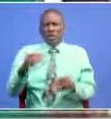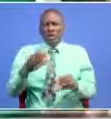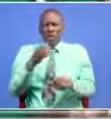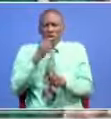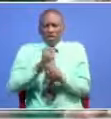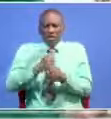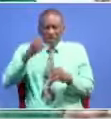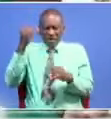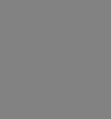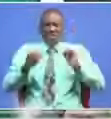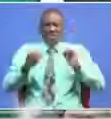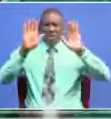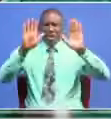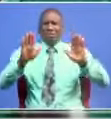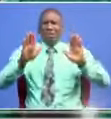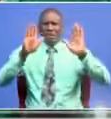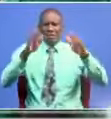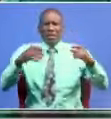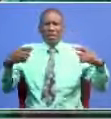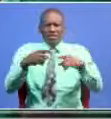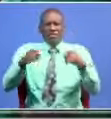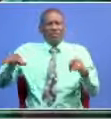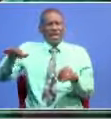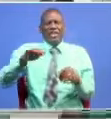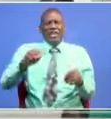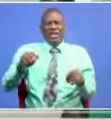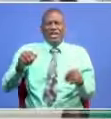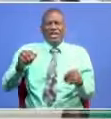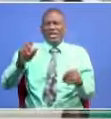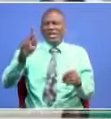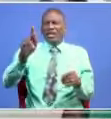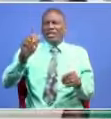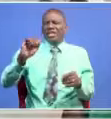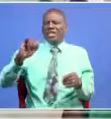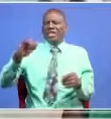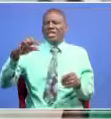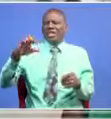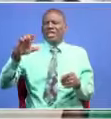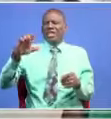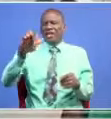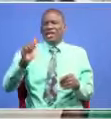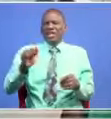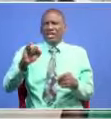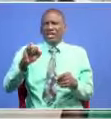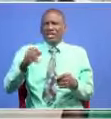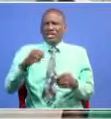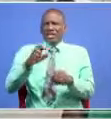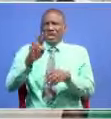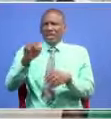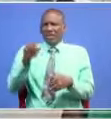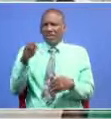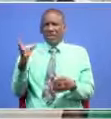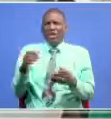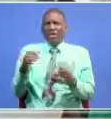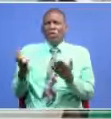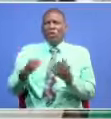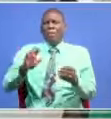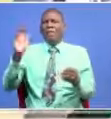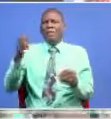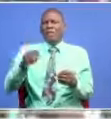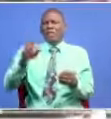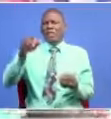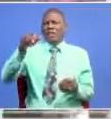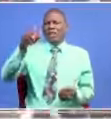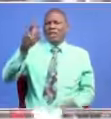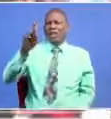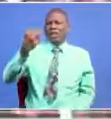zao za mwisho katika wilaya tofauti jijini Kigali. NTV imekita kambi huko, ambapo Rais Paul Kagame akielekeza